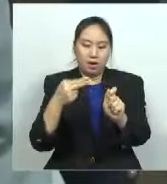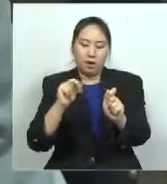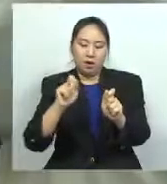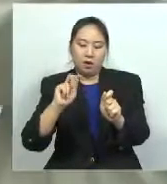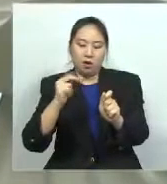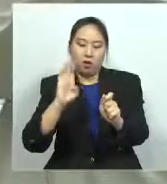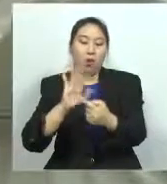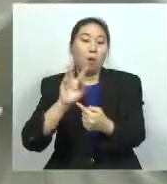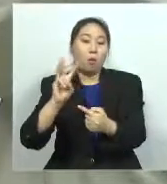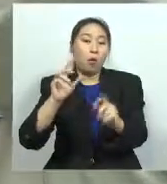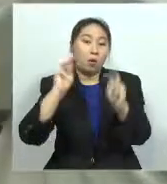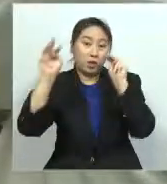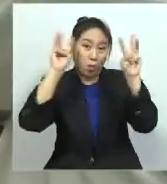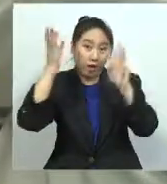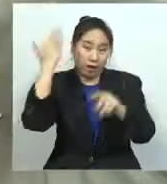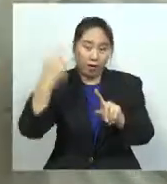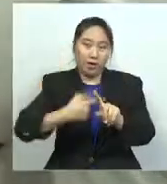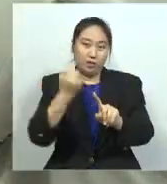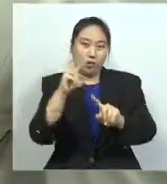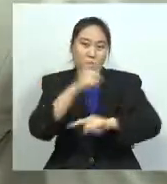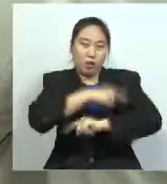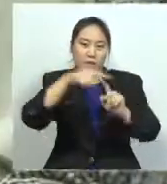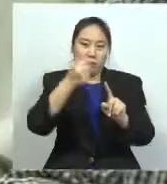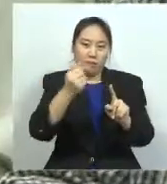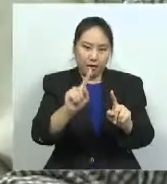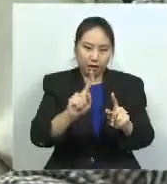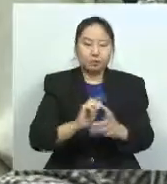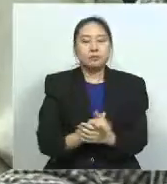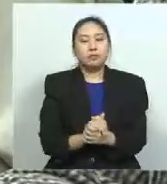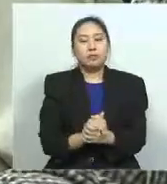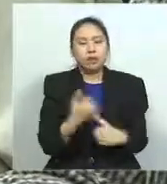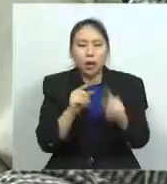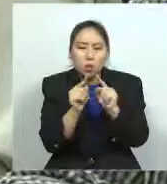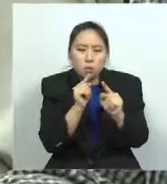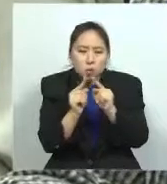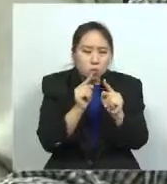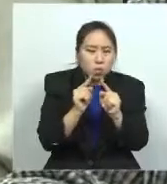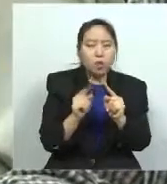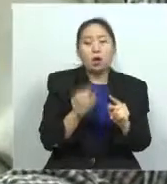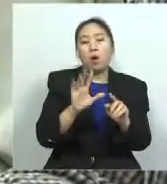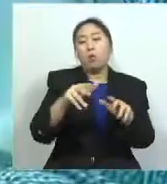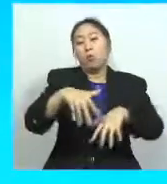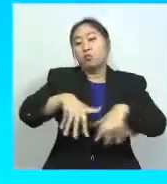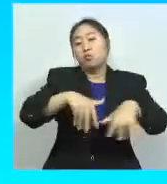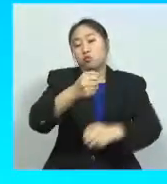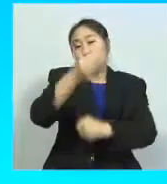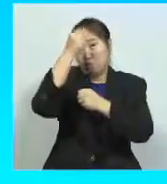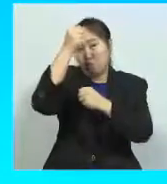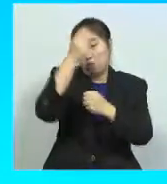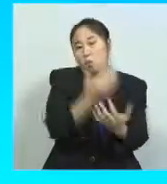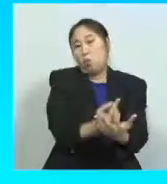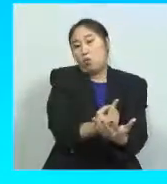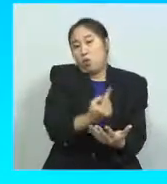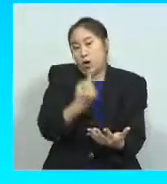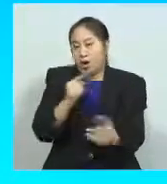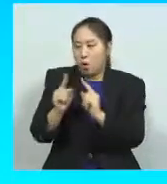จังหวัดนครสวรรค์ตั้งแต่เมื่อวันที่11ธันวาคมที่ผ่านมานะคะโดยการพูดคุยเนี่ยนะคะกลุ่มตัวแทนผู้ชุมนุมก็บอกว่าก่อนหน้